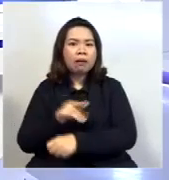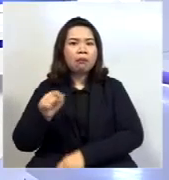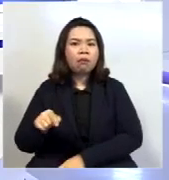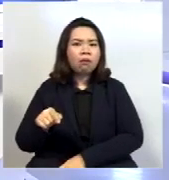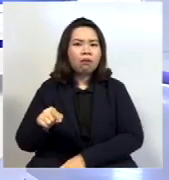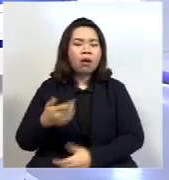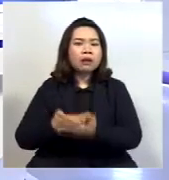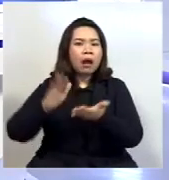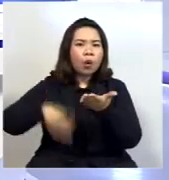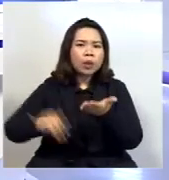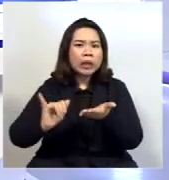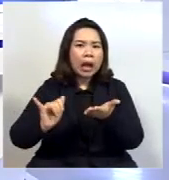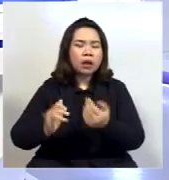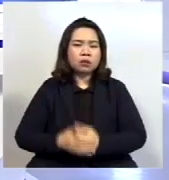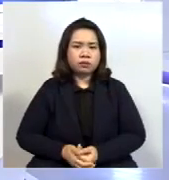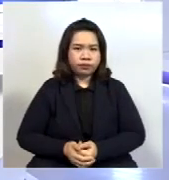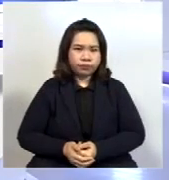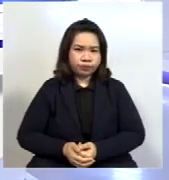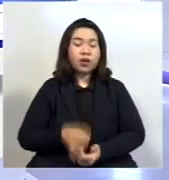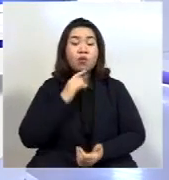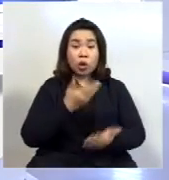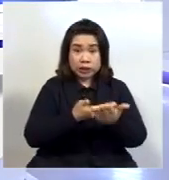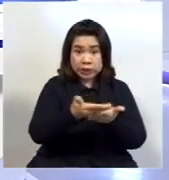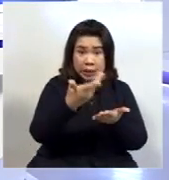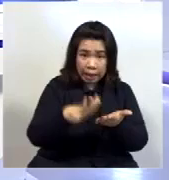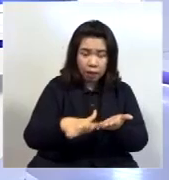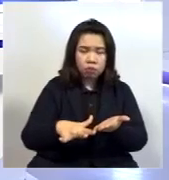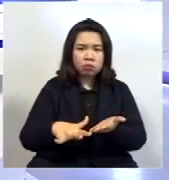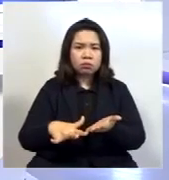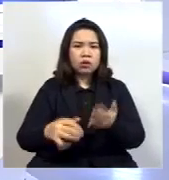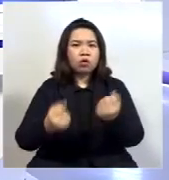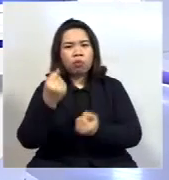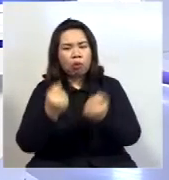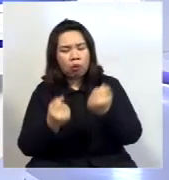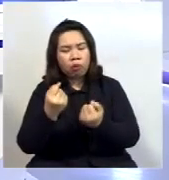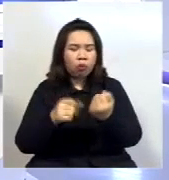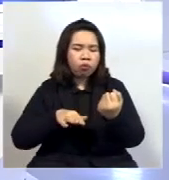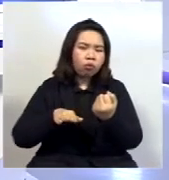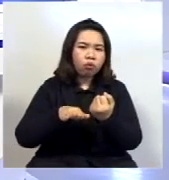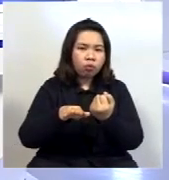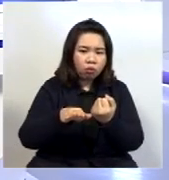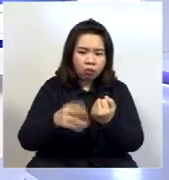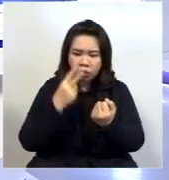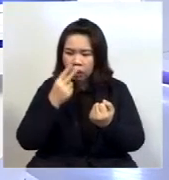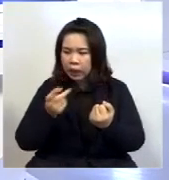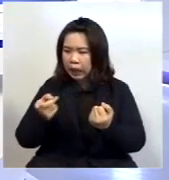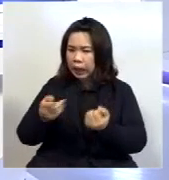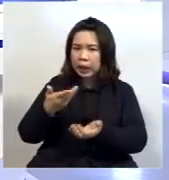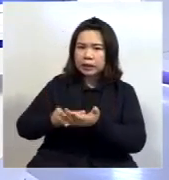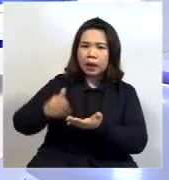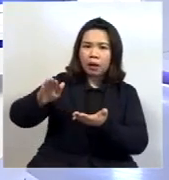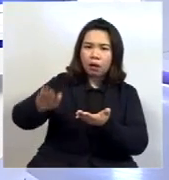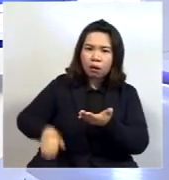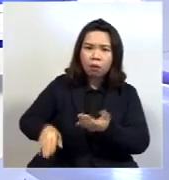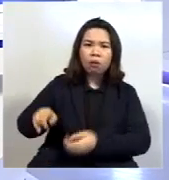ไม่ได้เป็นราคาที่เขาลดราคา แล้วพอไปจองมาแล้วบางคนไปซื้อมาแล้วมาซื้อยังใช้งานไม่เท่าไหร่แล้วปรากฏว่าเห็นราคาที่เขามาลดราค